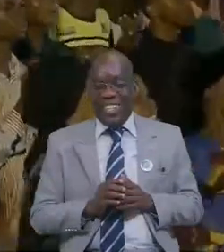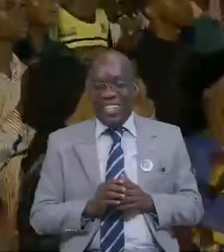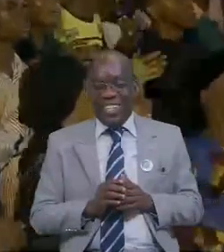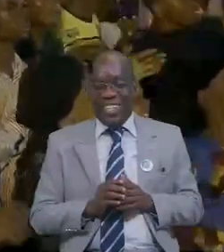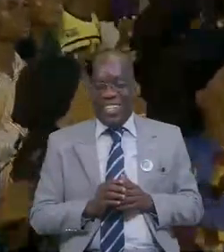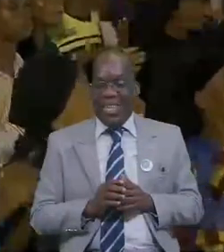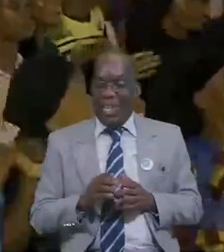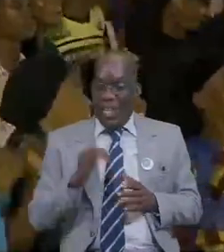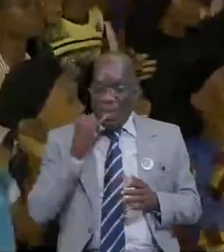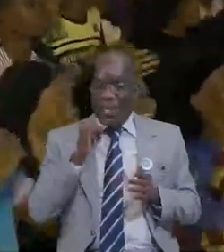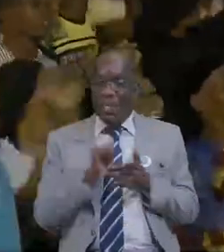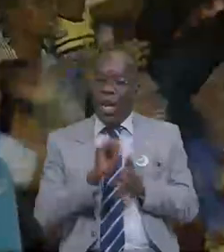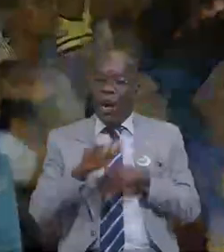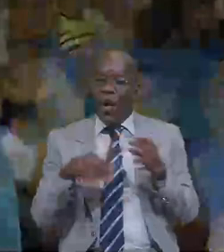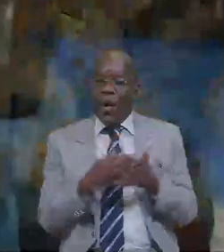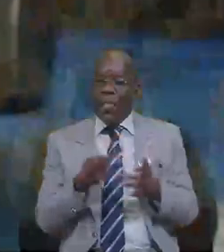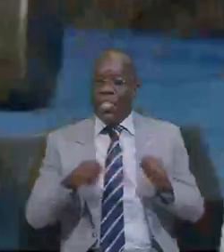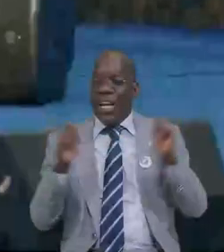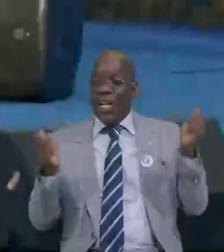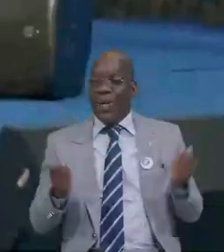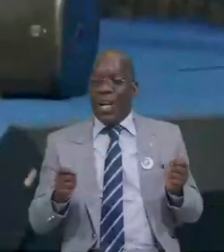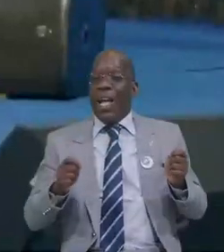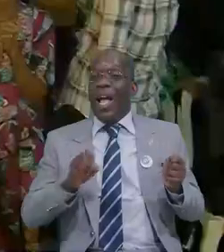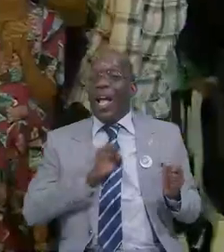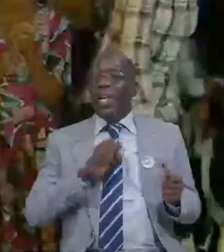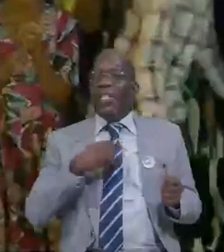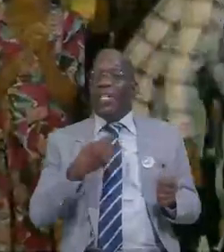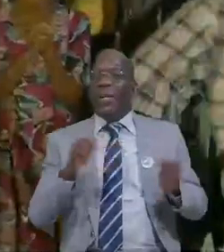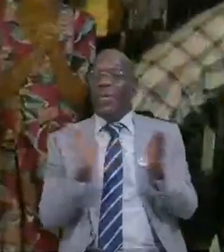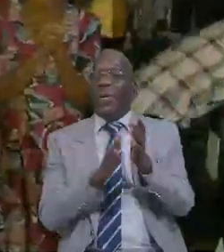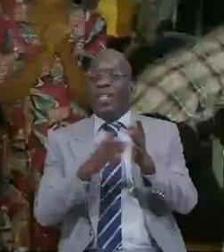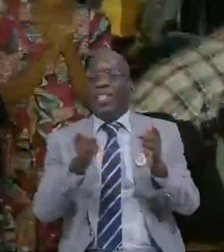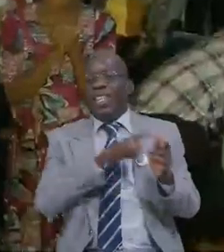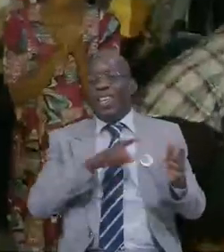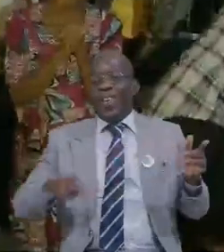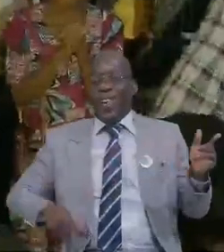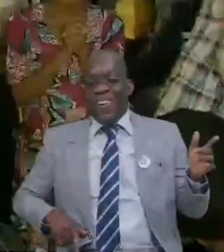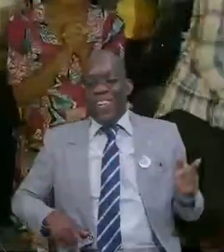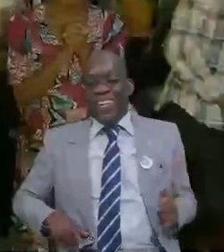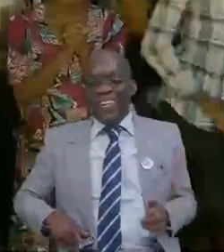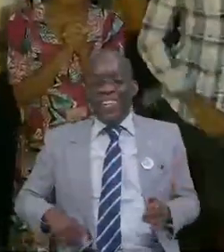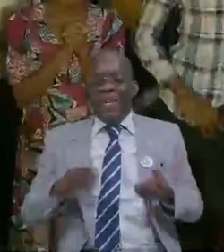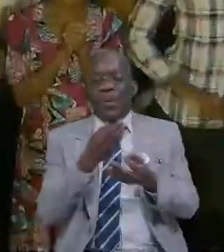C'est tout l'alléluia que vous voulez donner ça. Je dis gloire à Dieu.